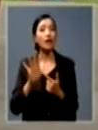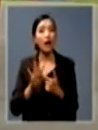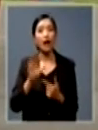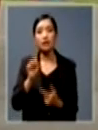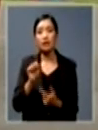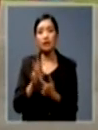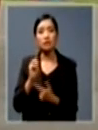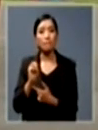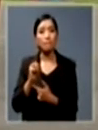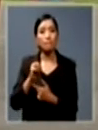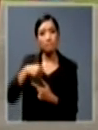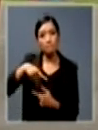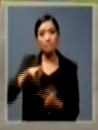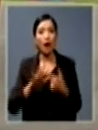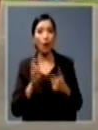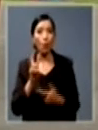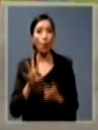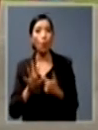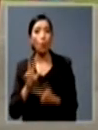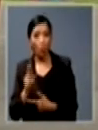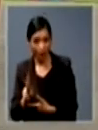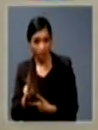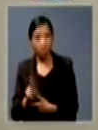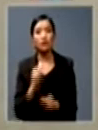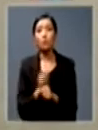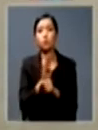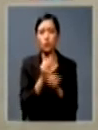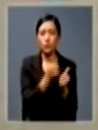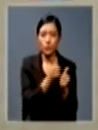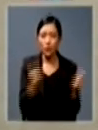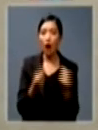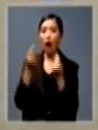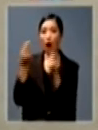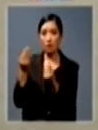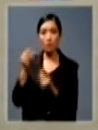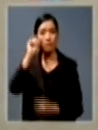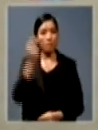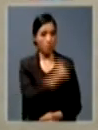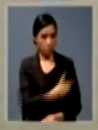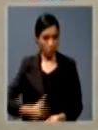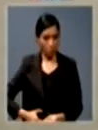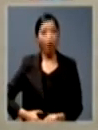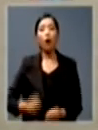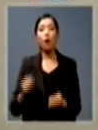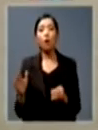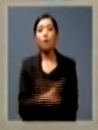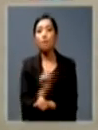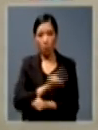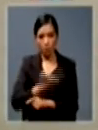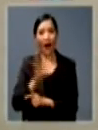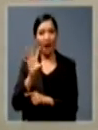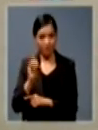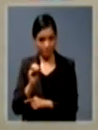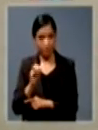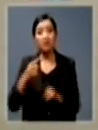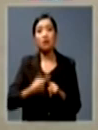รมถวายเป็นพระราชกุศลแด่พระบาทสมเด็จพระปรมินทรมหาภูมิพลอดุลยเดชนะคะ50วันและก็วันที่20มกราคมนะคะปีห